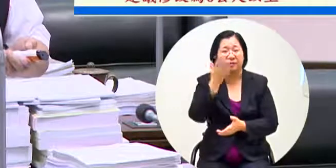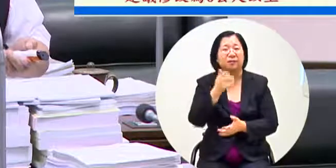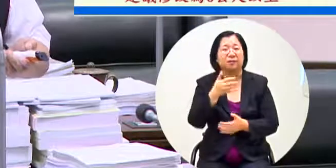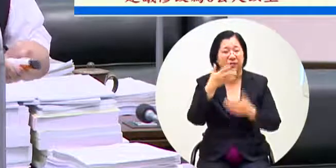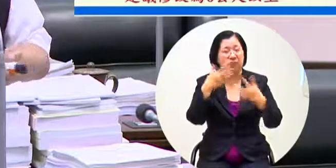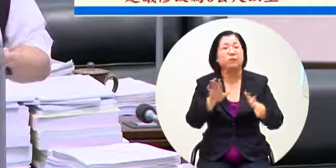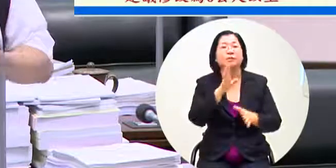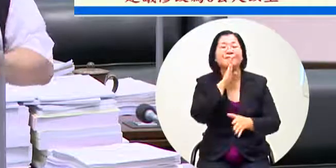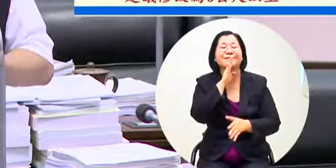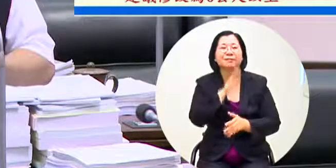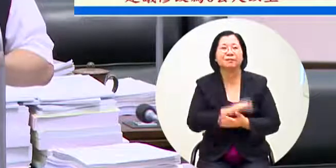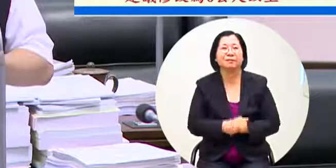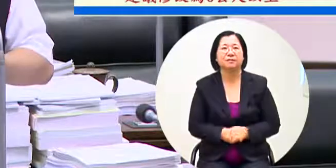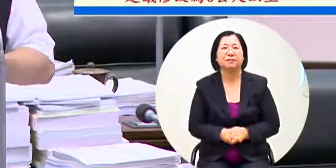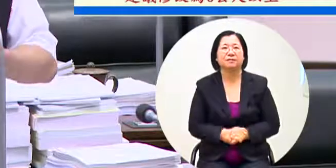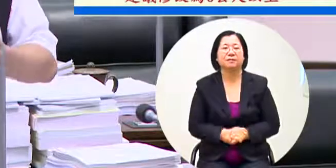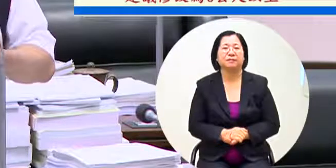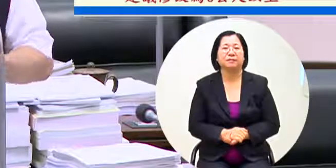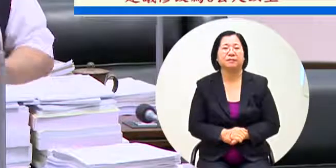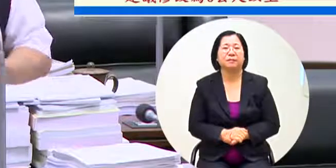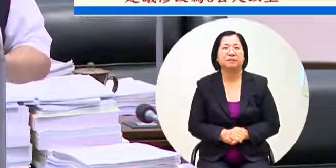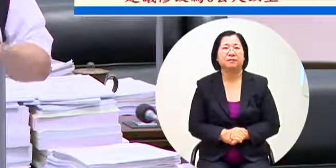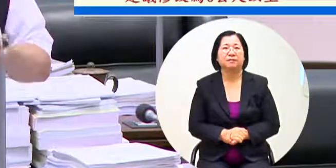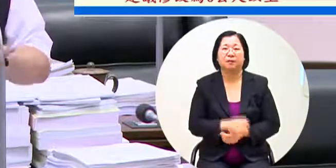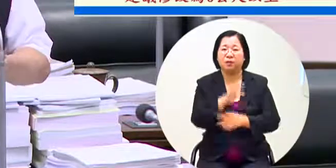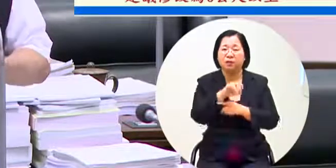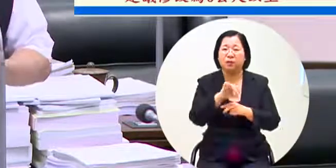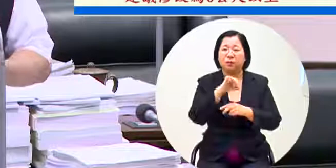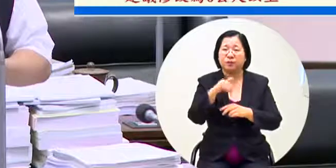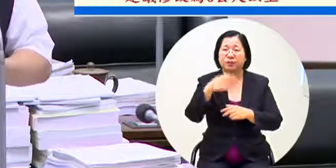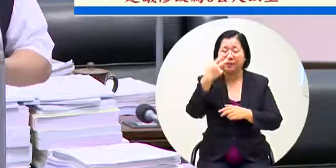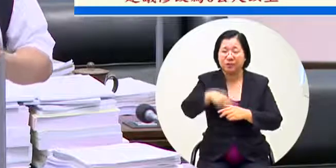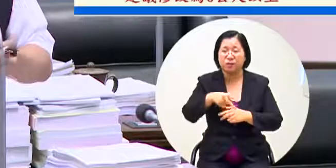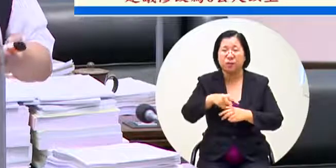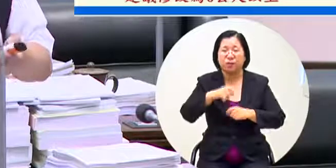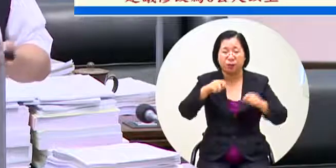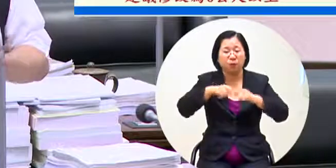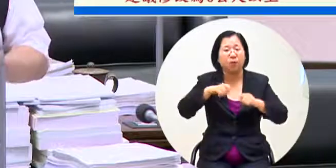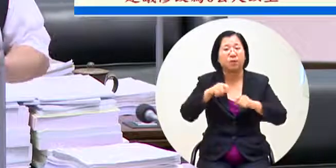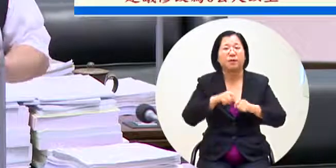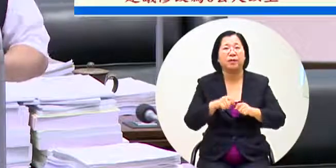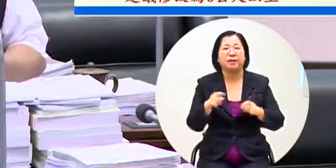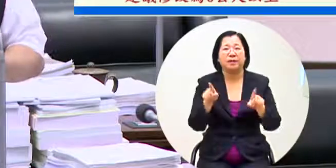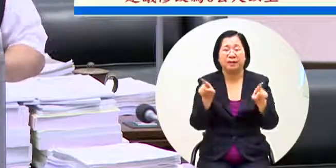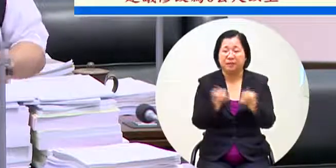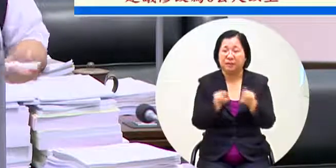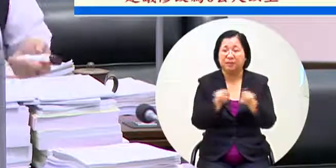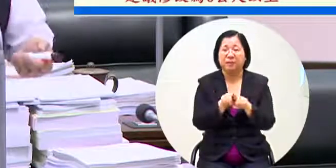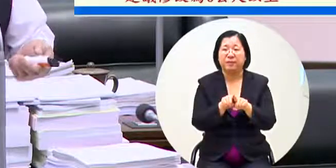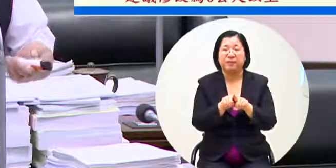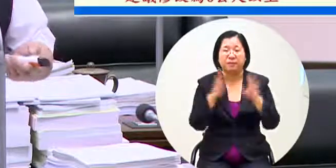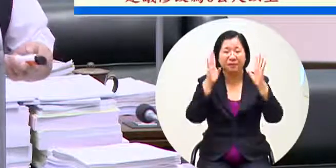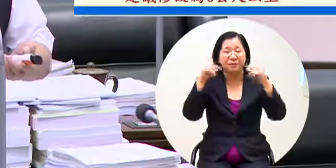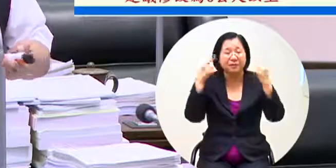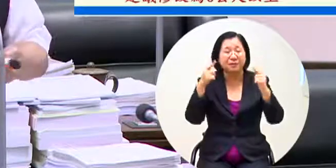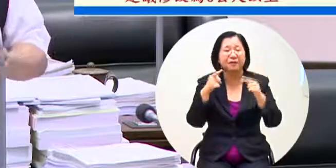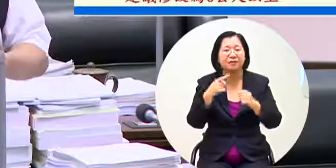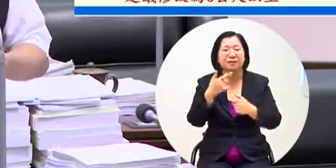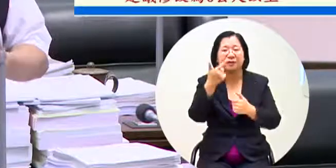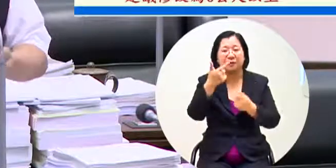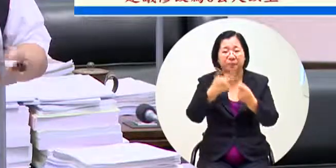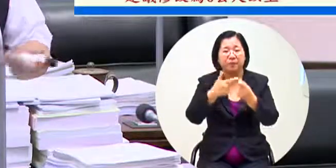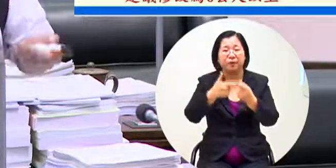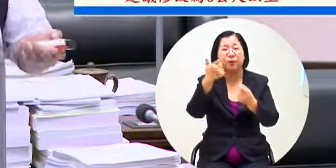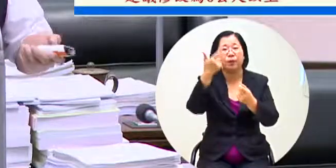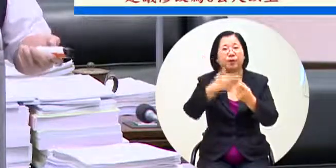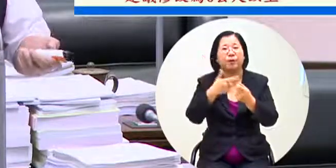咧农地咧种花笋，一般正常拢头六米路。哦，农地拢走是六米路啦，啊，当然有嘛，这个八米